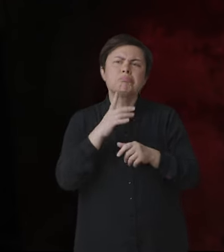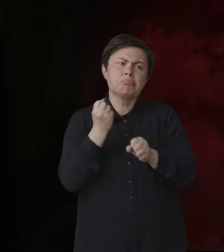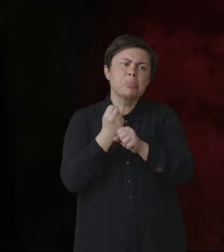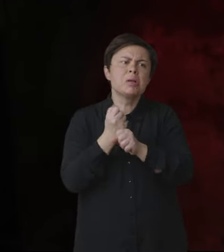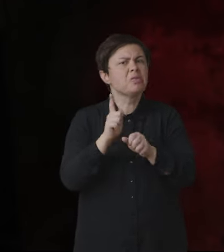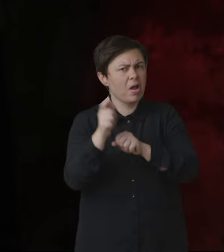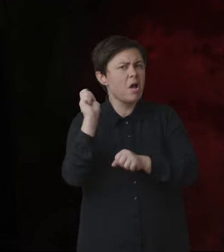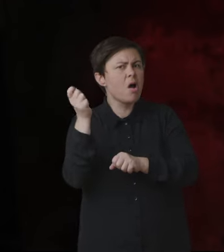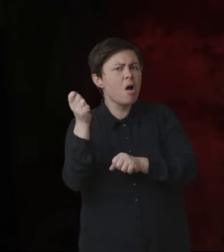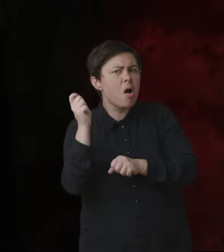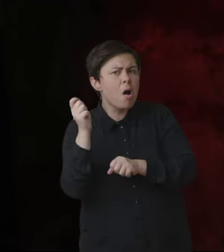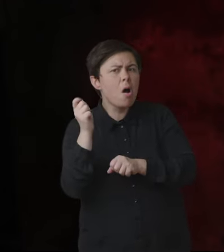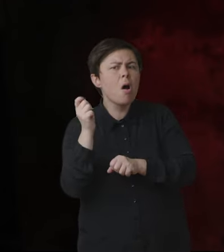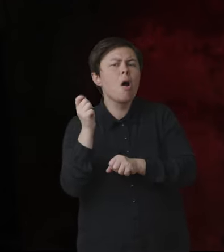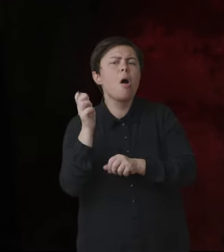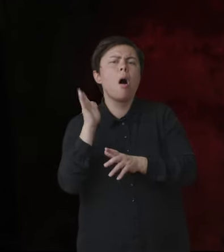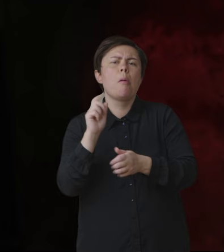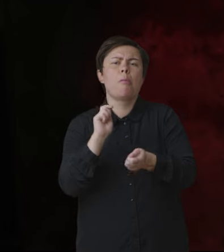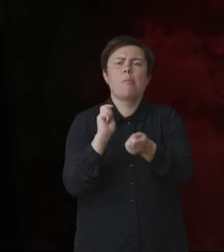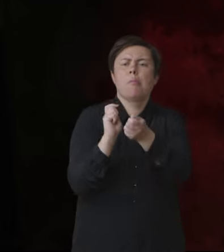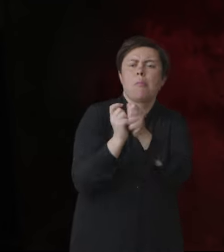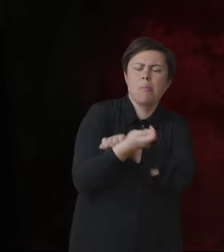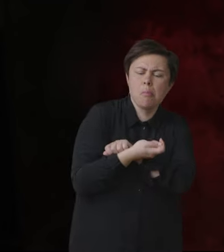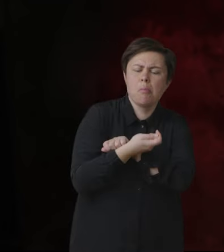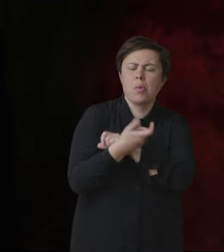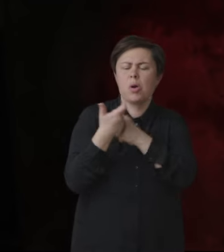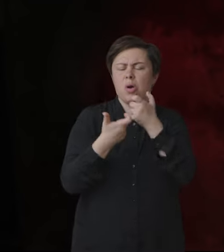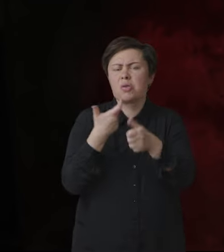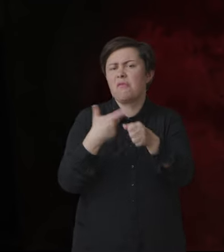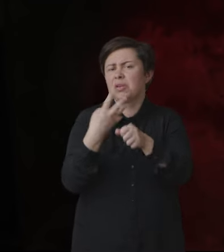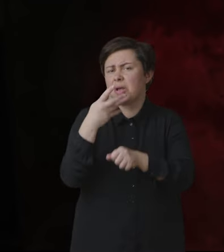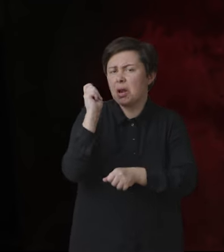godzin, co nie? A później się zmienili, to robiliśmy